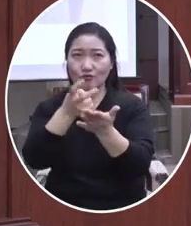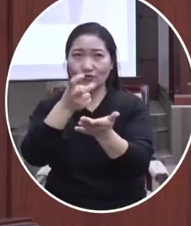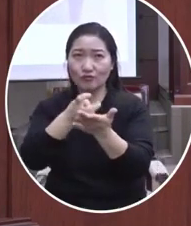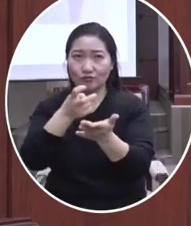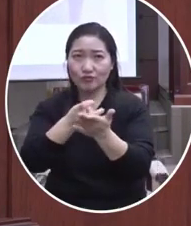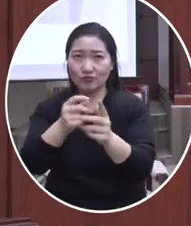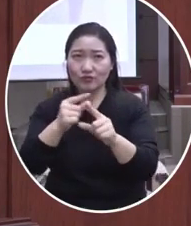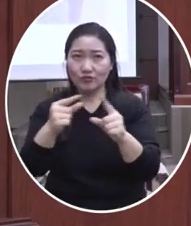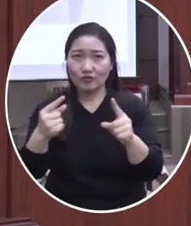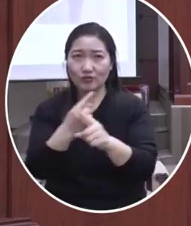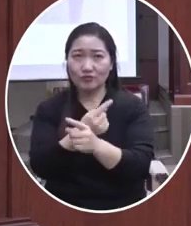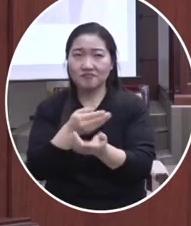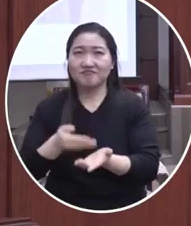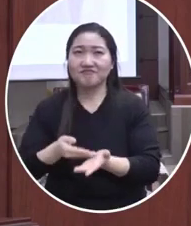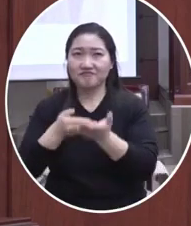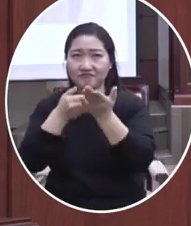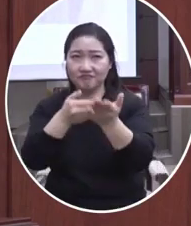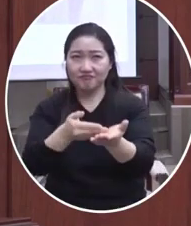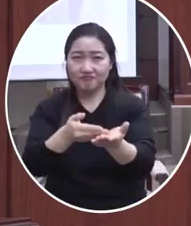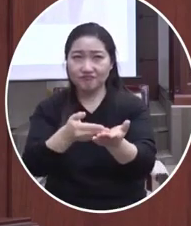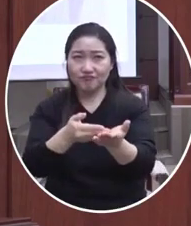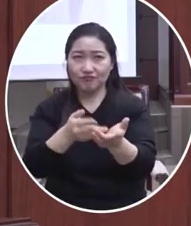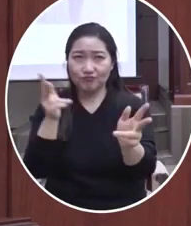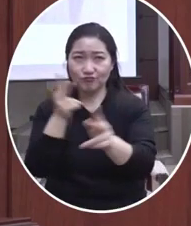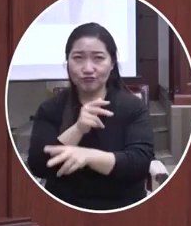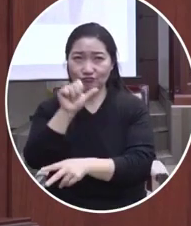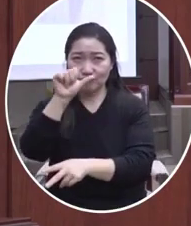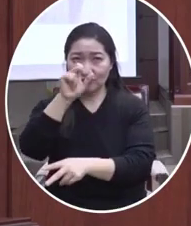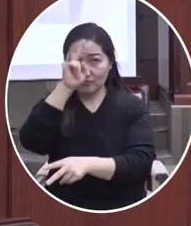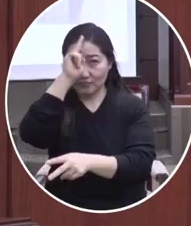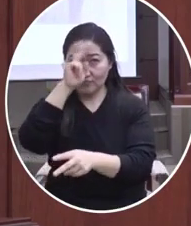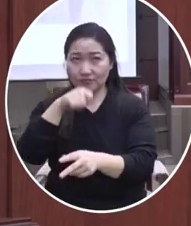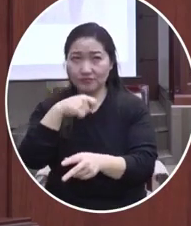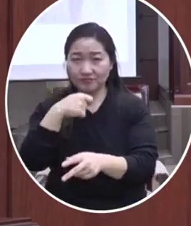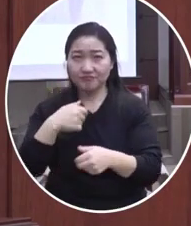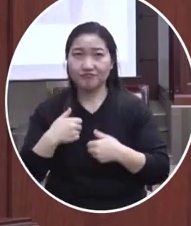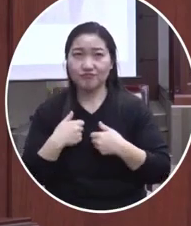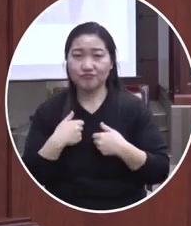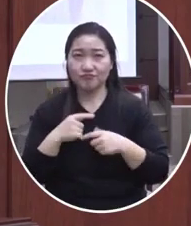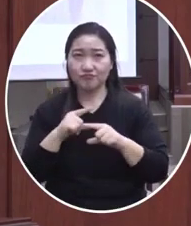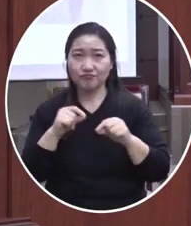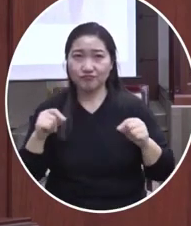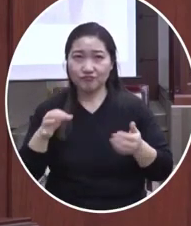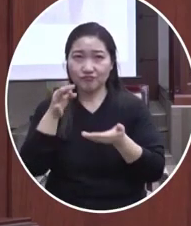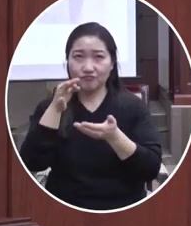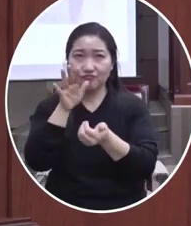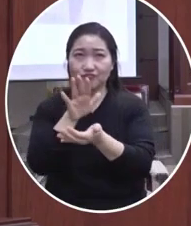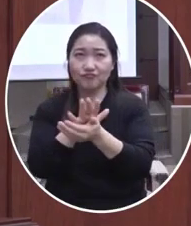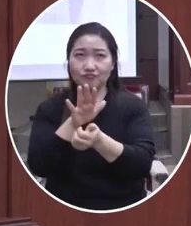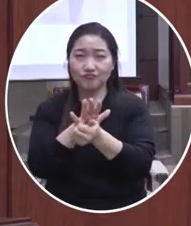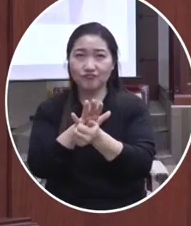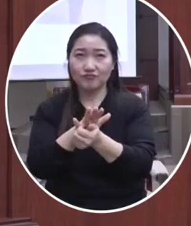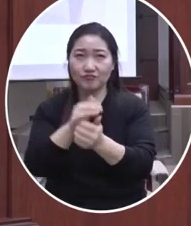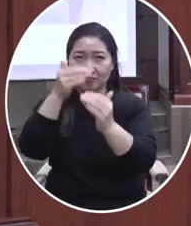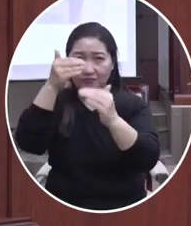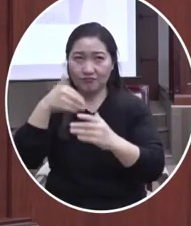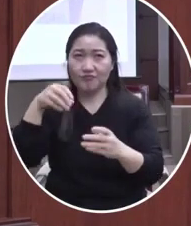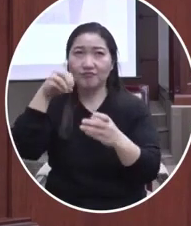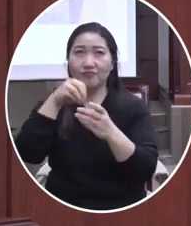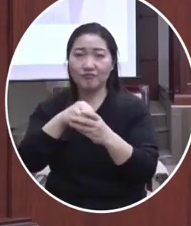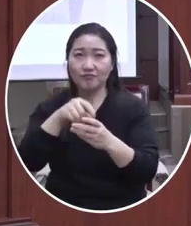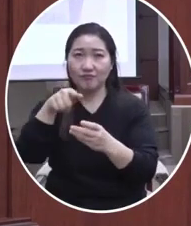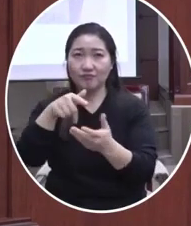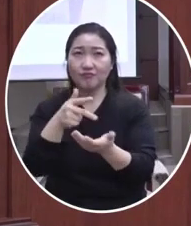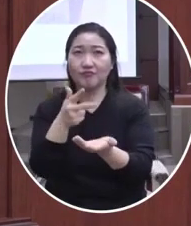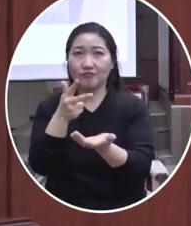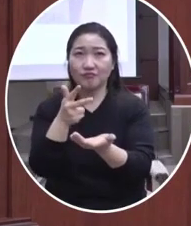조례 일부 개정 조례안을 발의하였습니다. 주 5일 점심 밥상에 필요한 부식비 지원에 관한 내용을 담았습니다.